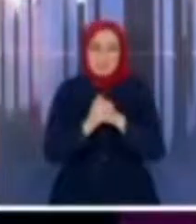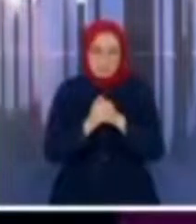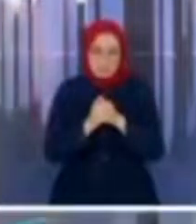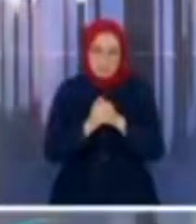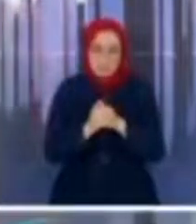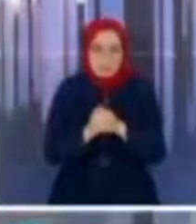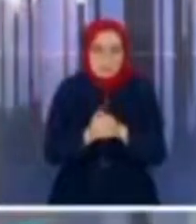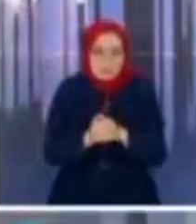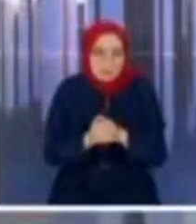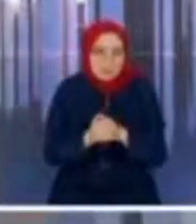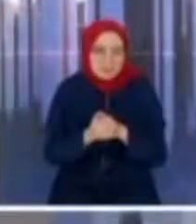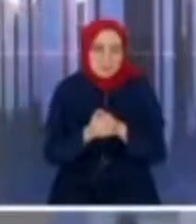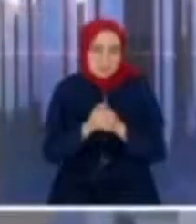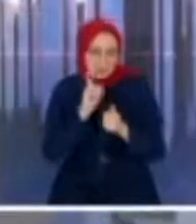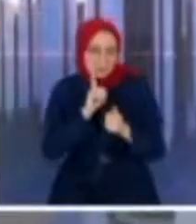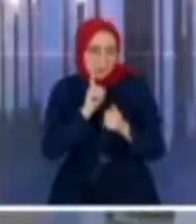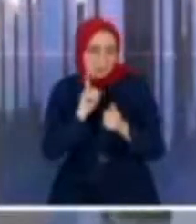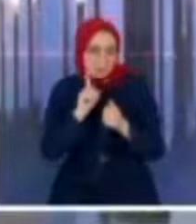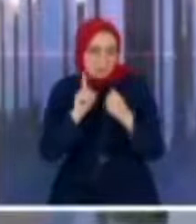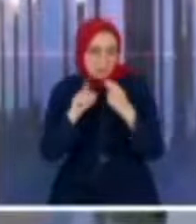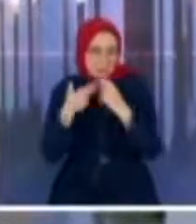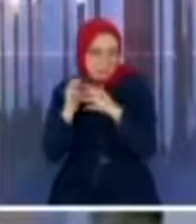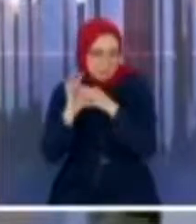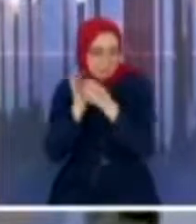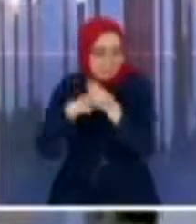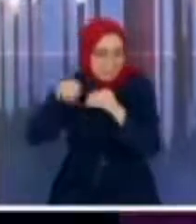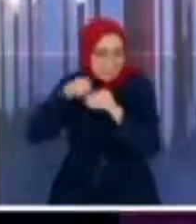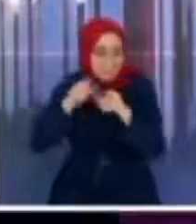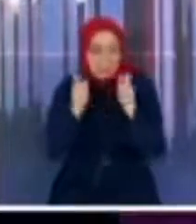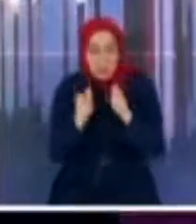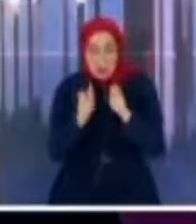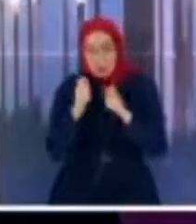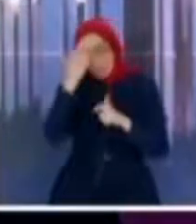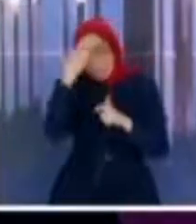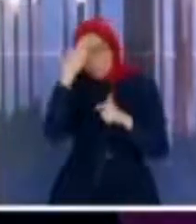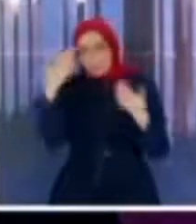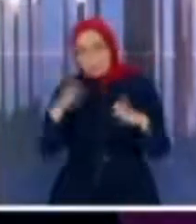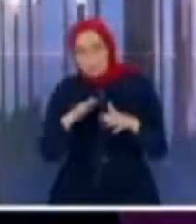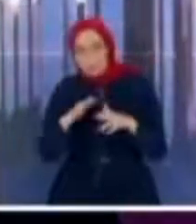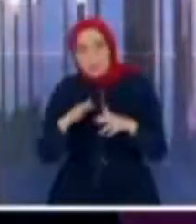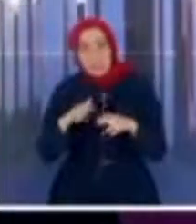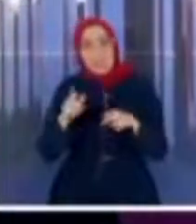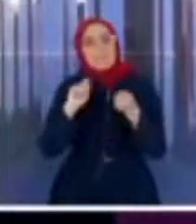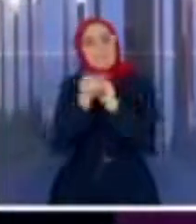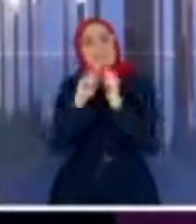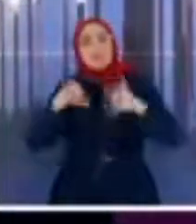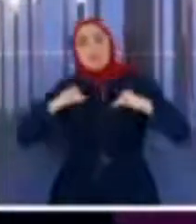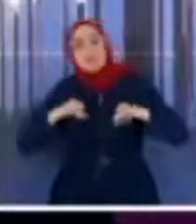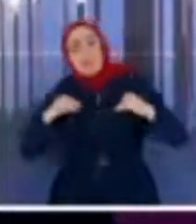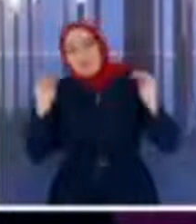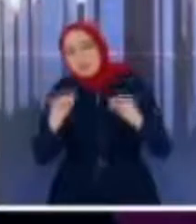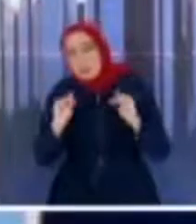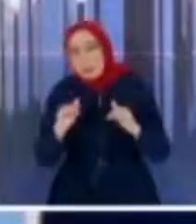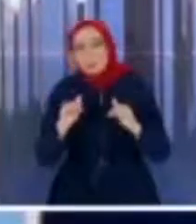مدام مبروك مدام مبروك يعني هذه كانت فرصة يعني باش بالحق باش تتغير الصورة النمطية للشباب اللي نهار